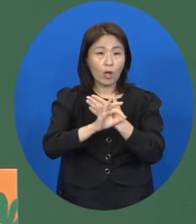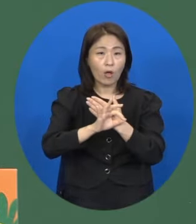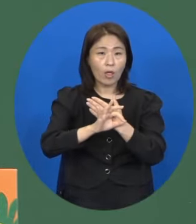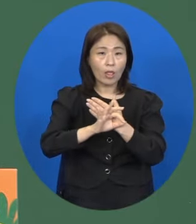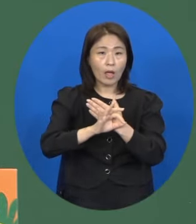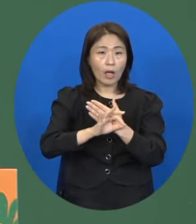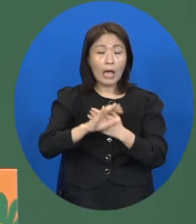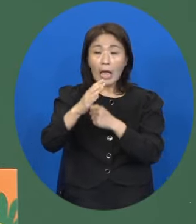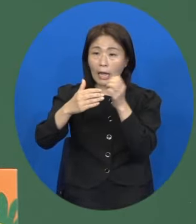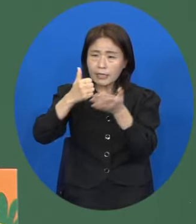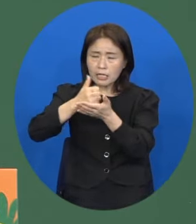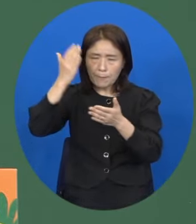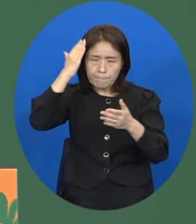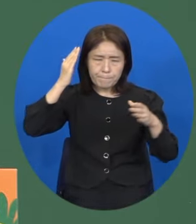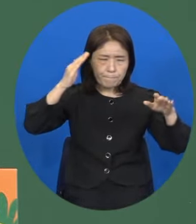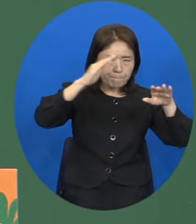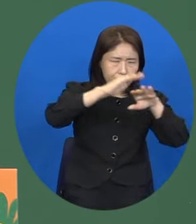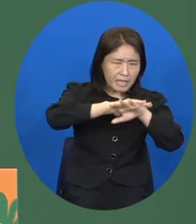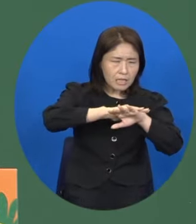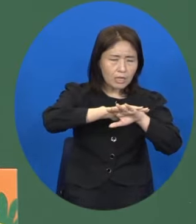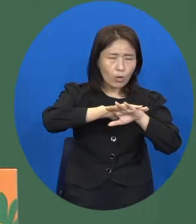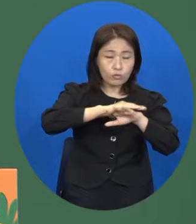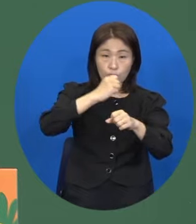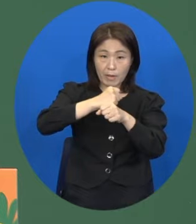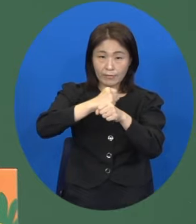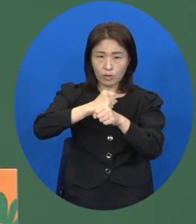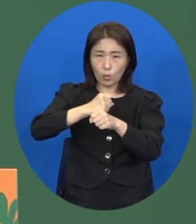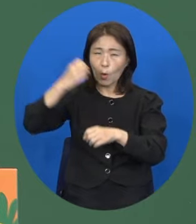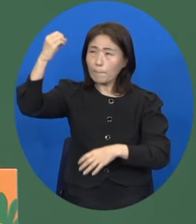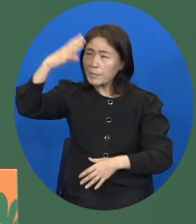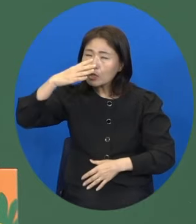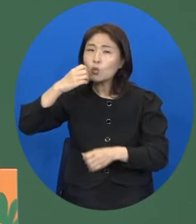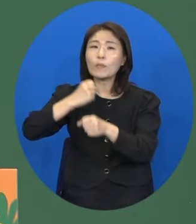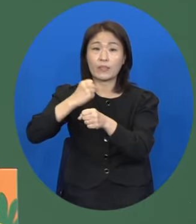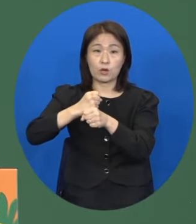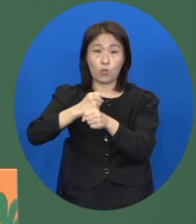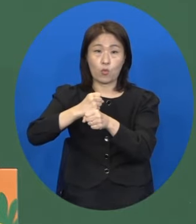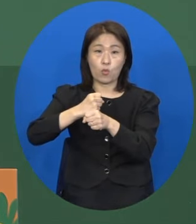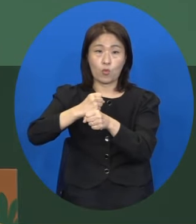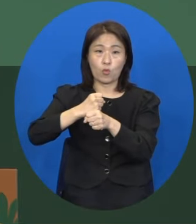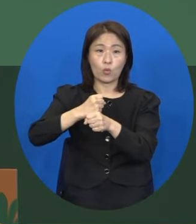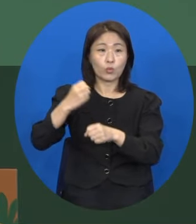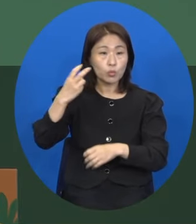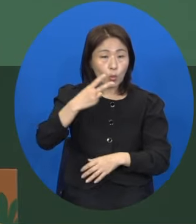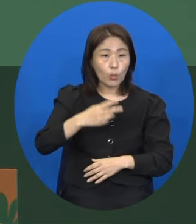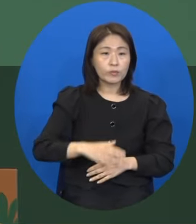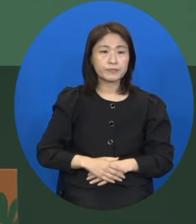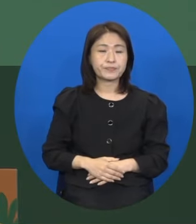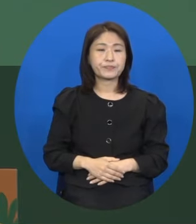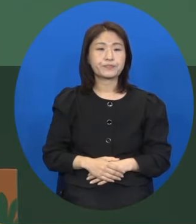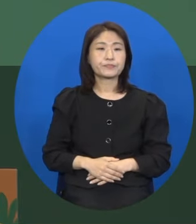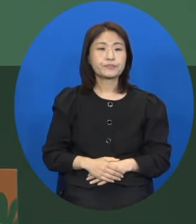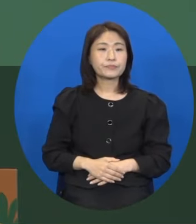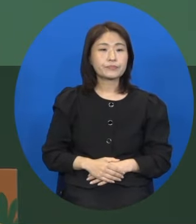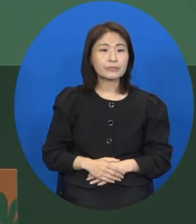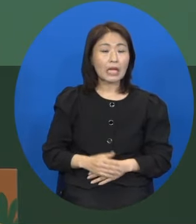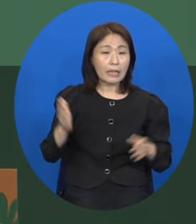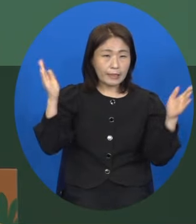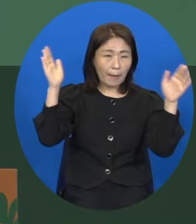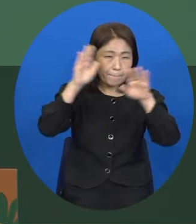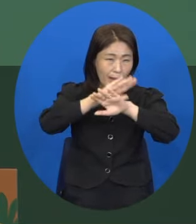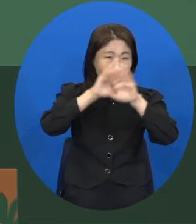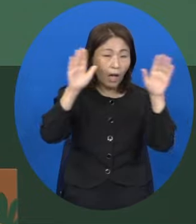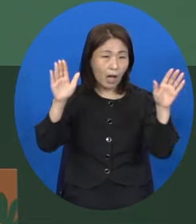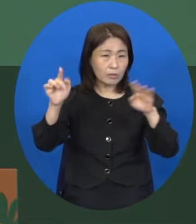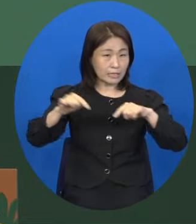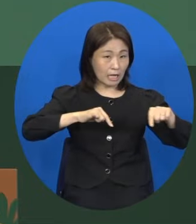빛과 어둠 모두를 만드셨을 뿐 아니라 창세기 1장 18절에 이렇게 기록합니다. 낮과 밤을